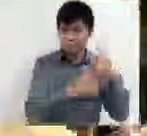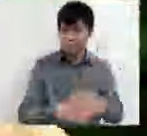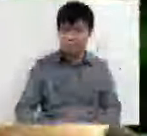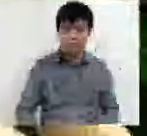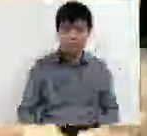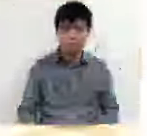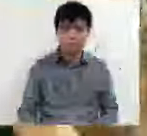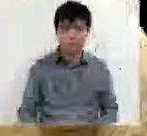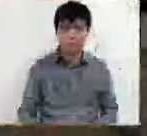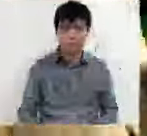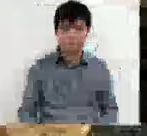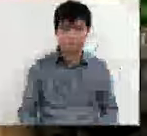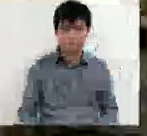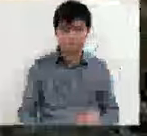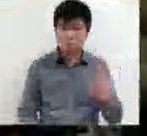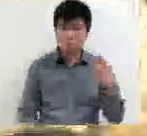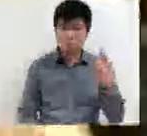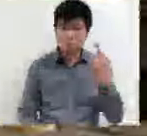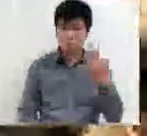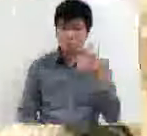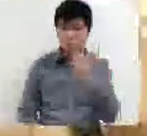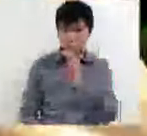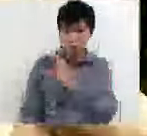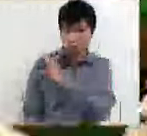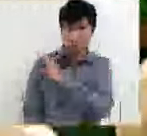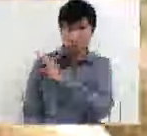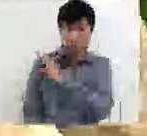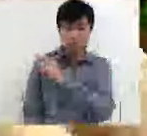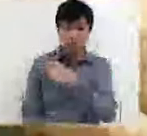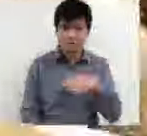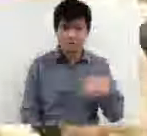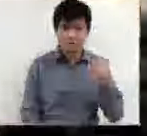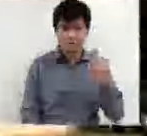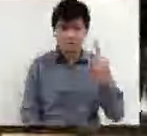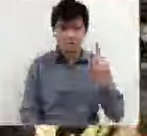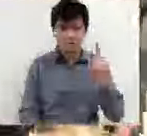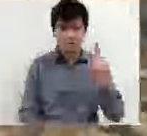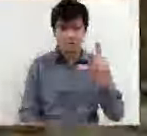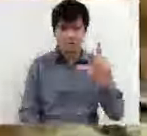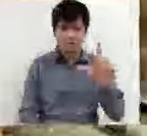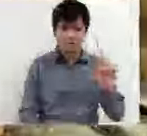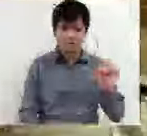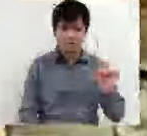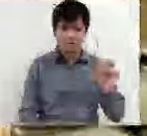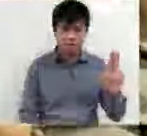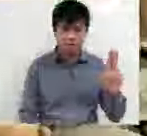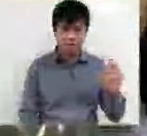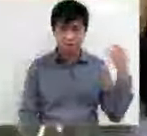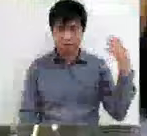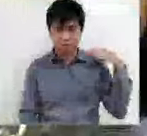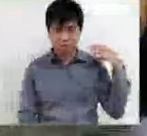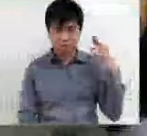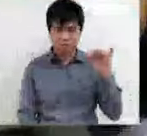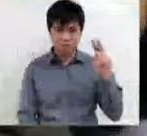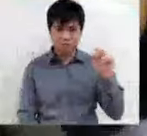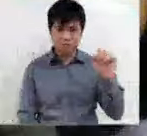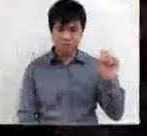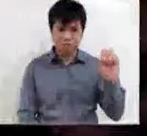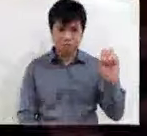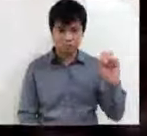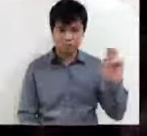Unang kampyonato rin ito para sa first-year coach ng DLSU na si Topex Robinson. Naki-celebrate ang ilang